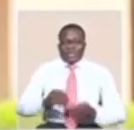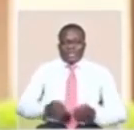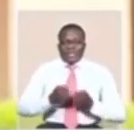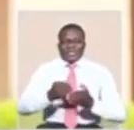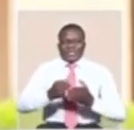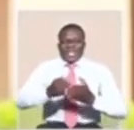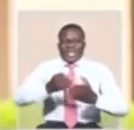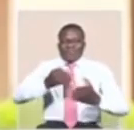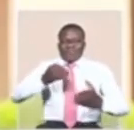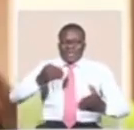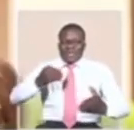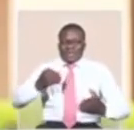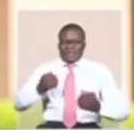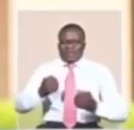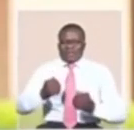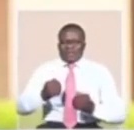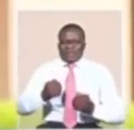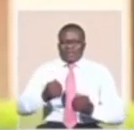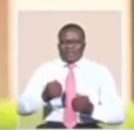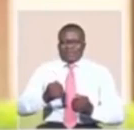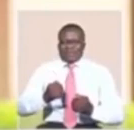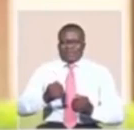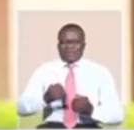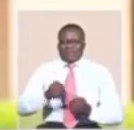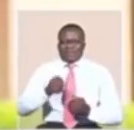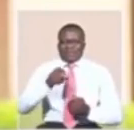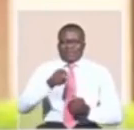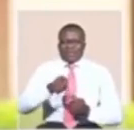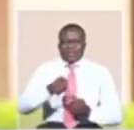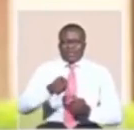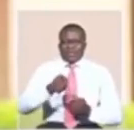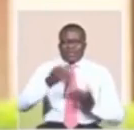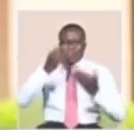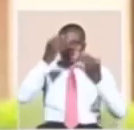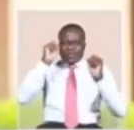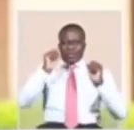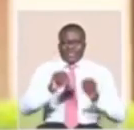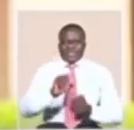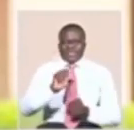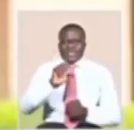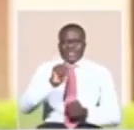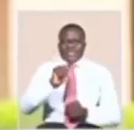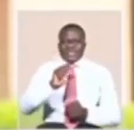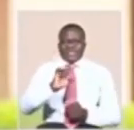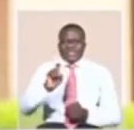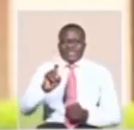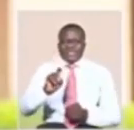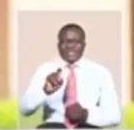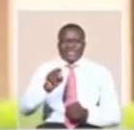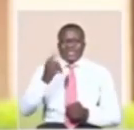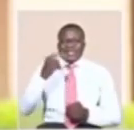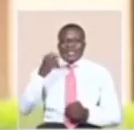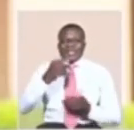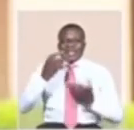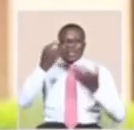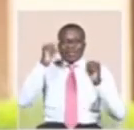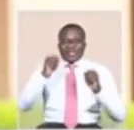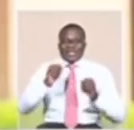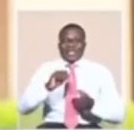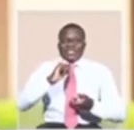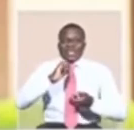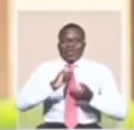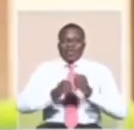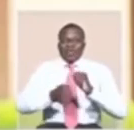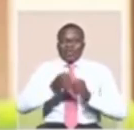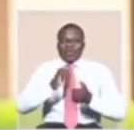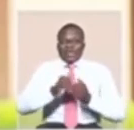M23 was there even before the, existait même bien avant que, Tshisekedi became president. Avant même que M. Tshisekedi devienne there président. Was a problem,